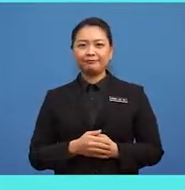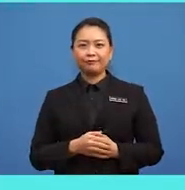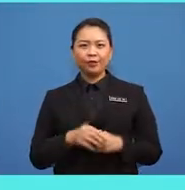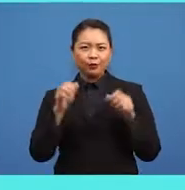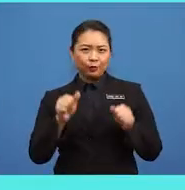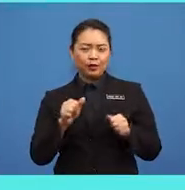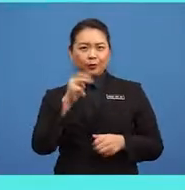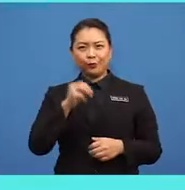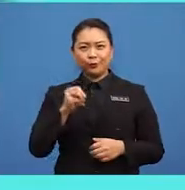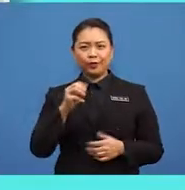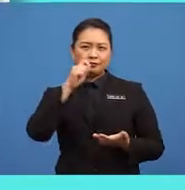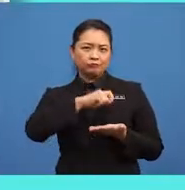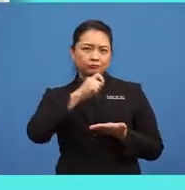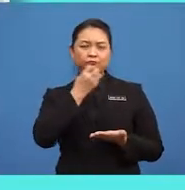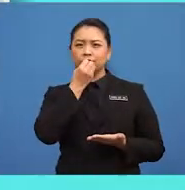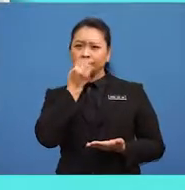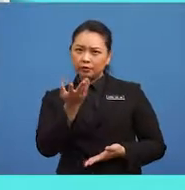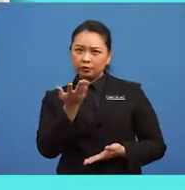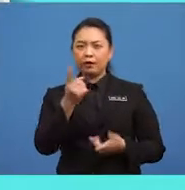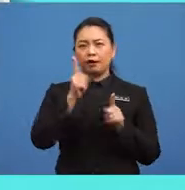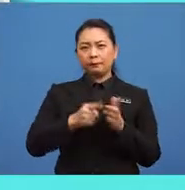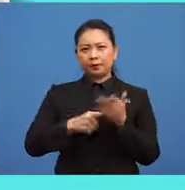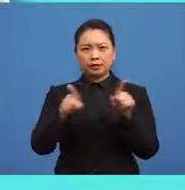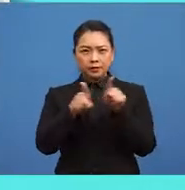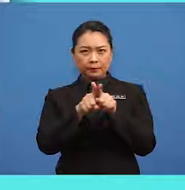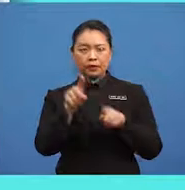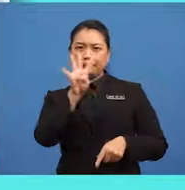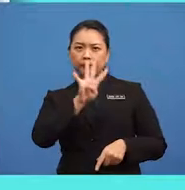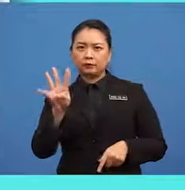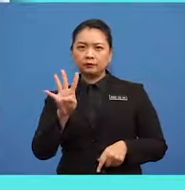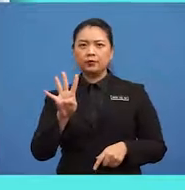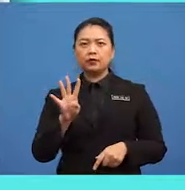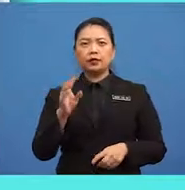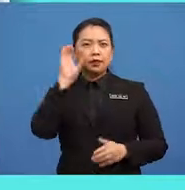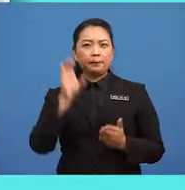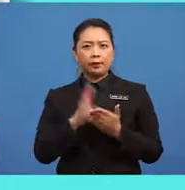Bolehkah murid-murid nyatakan apakah persamaan antara keempat-empat gambar ini?